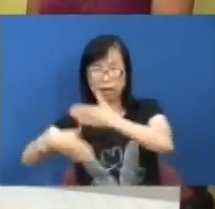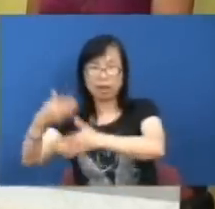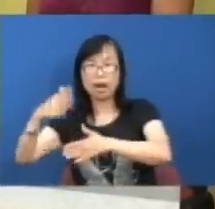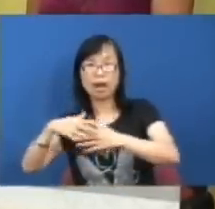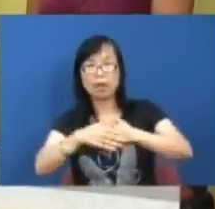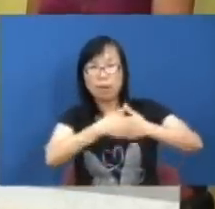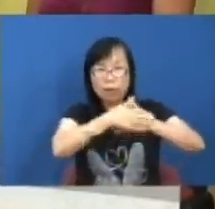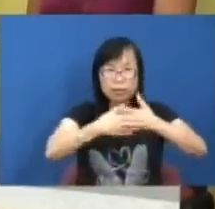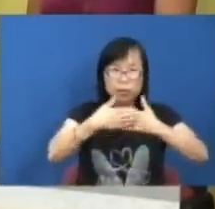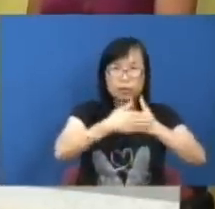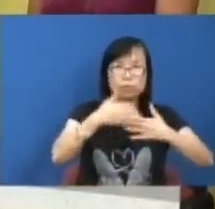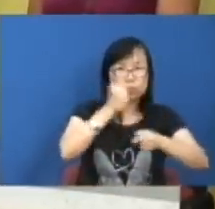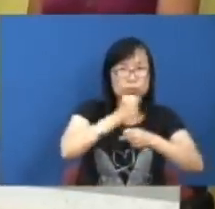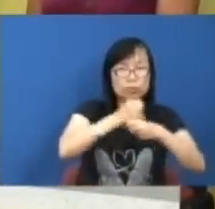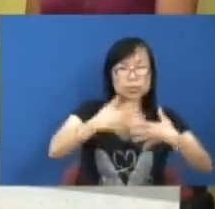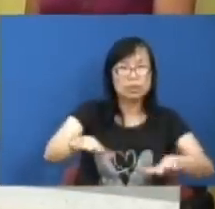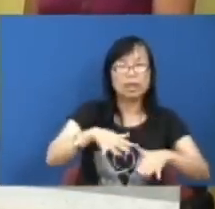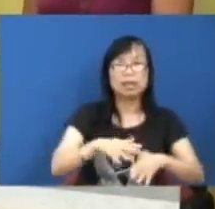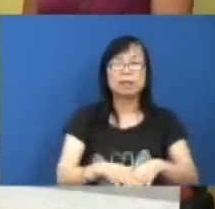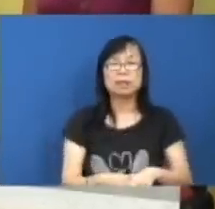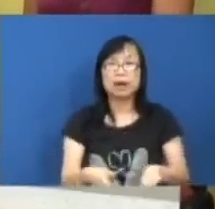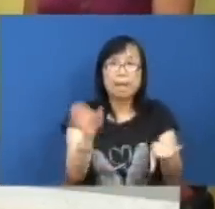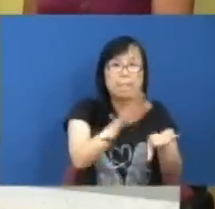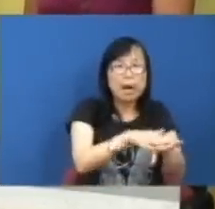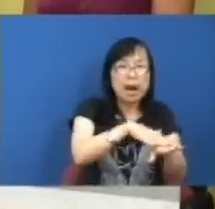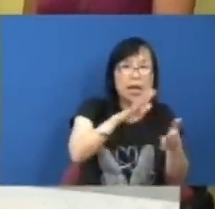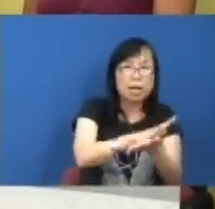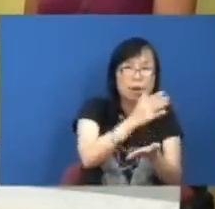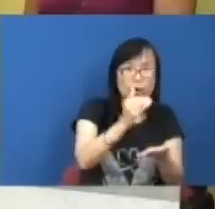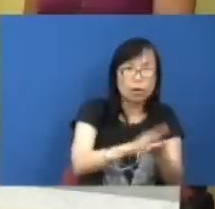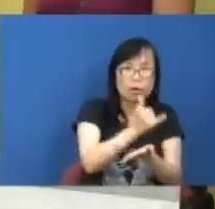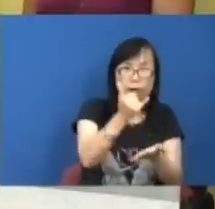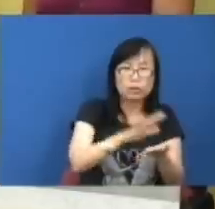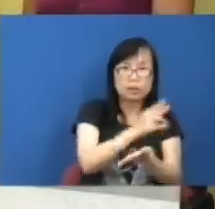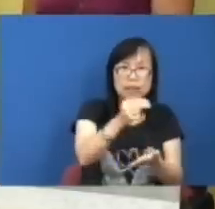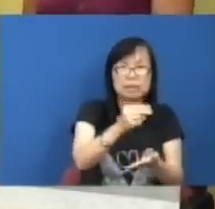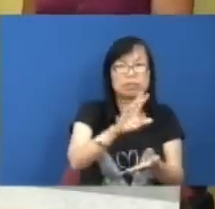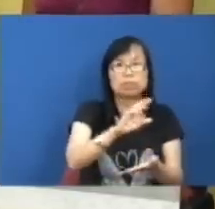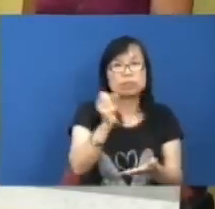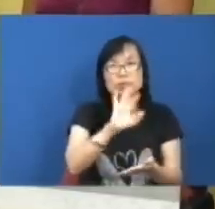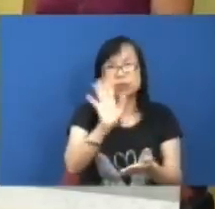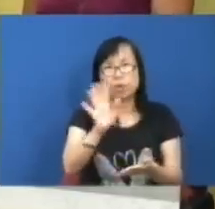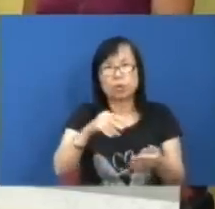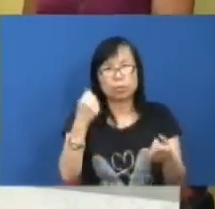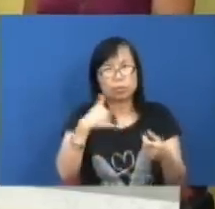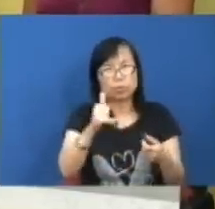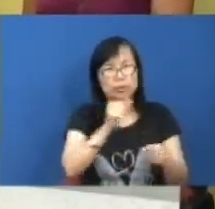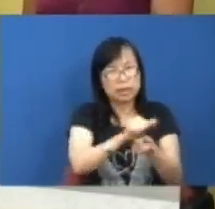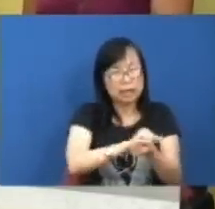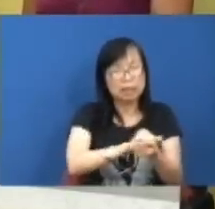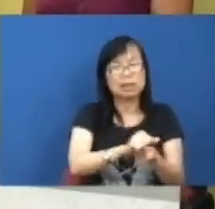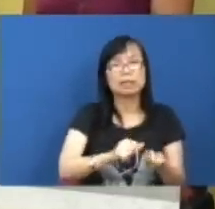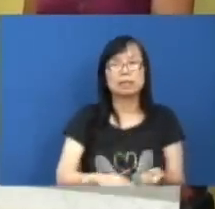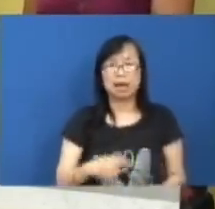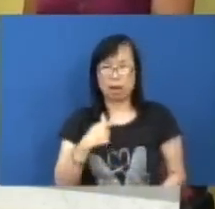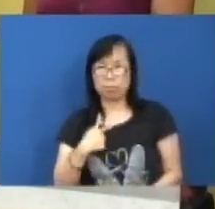牆做完之後，講真即係可能擺六七年都冇人特別真係會攞去清洗。咁啊喺咁嘅情底下，我哋有時都會落